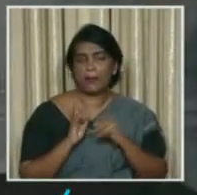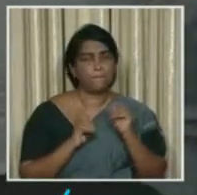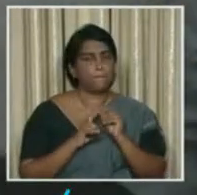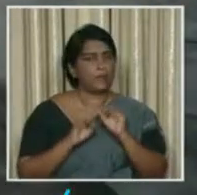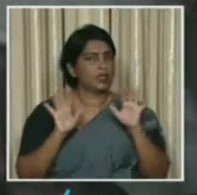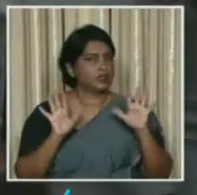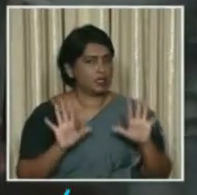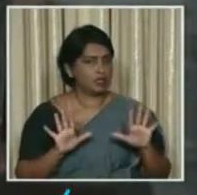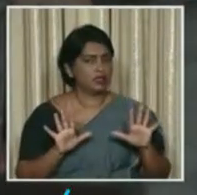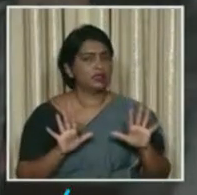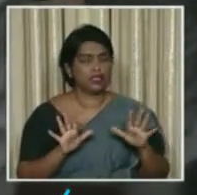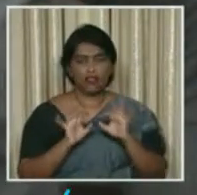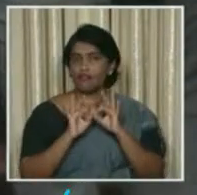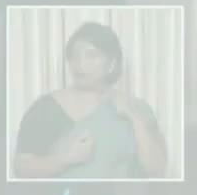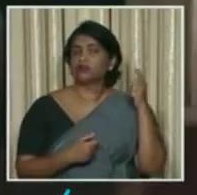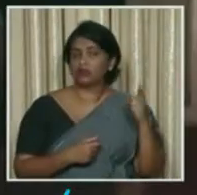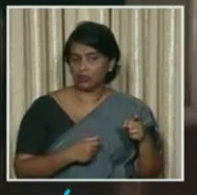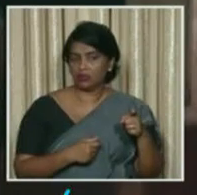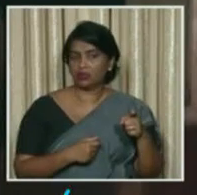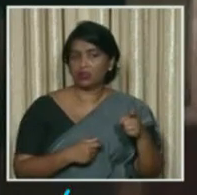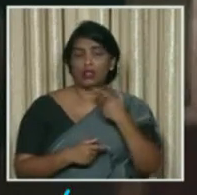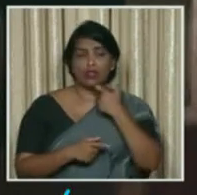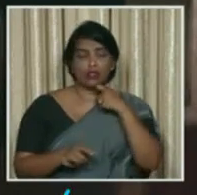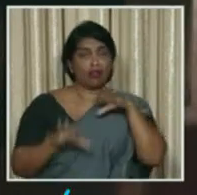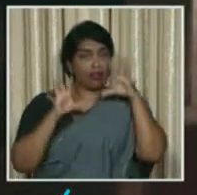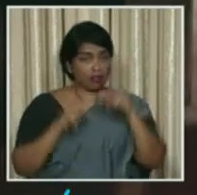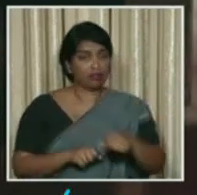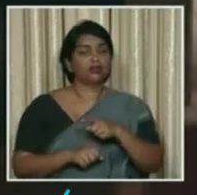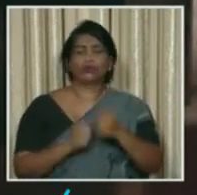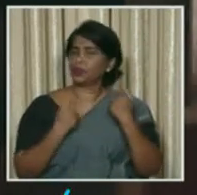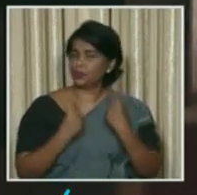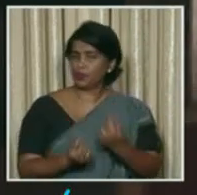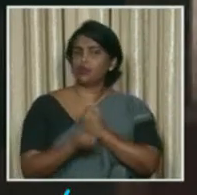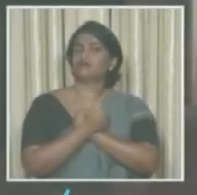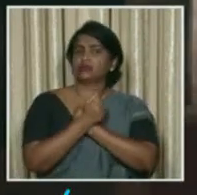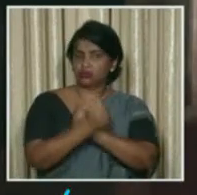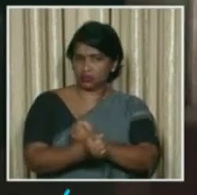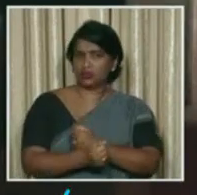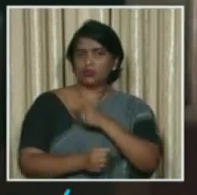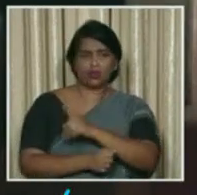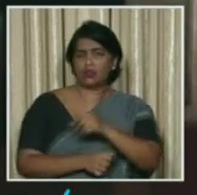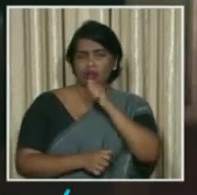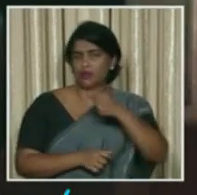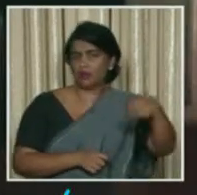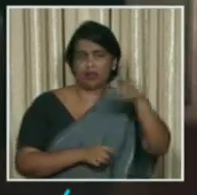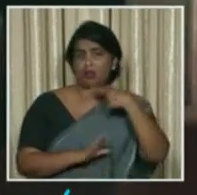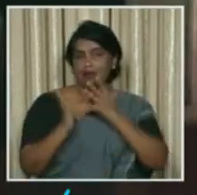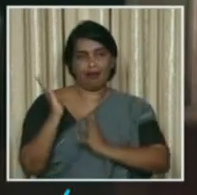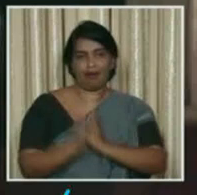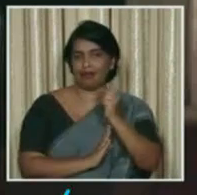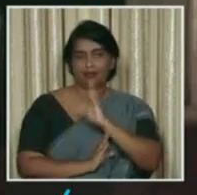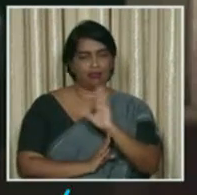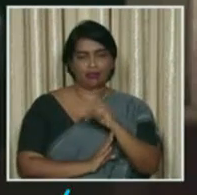families. Because these are people who are Sri Lankan citizens. වතු අධිකාරිවරයාව අහම අත්තරව ගන්න ඕන කිසිම කෙනෙකුට මේ රටේ අයිතියක්